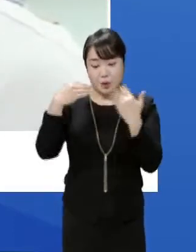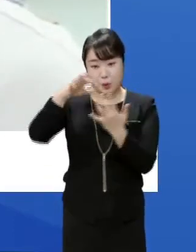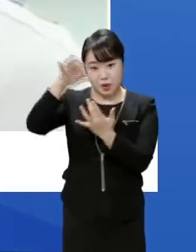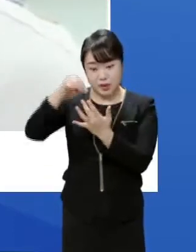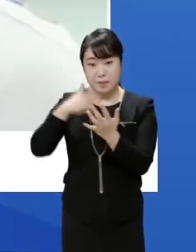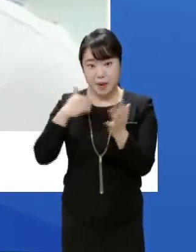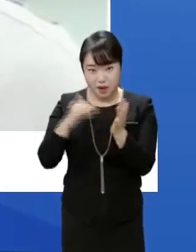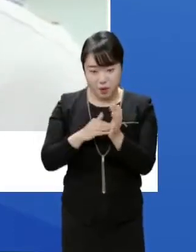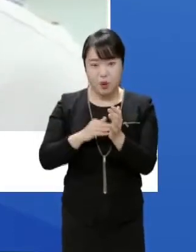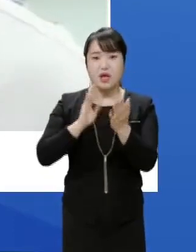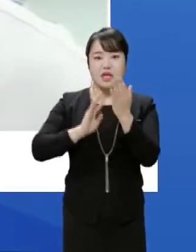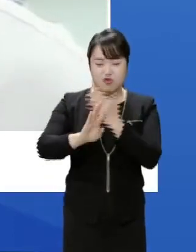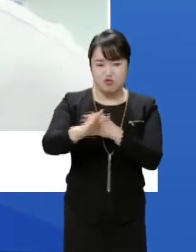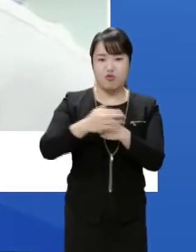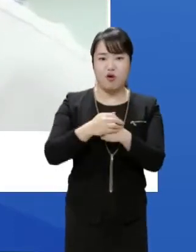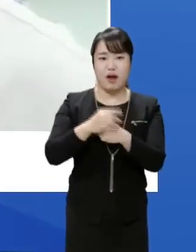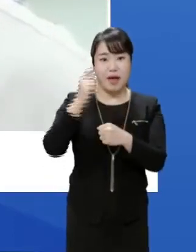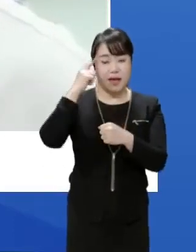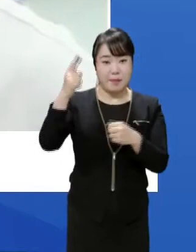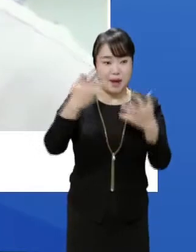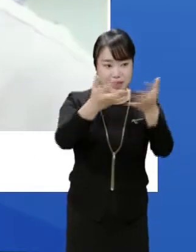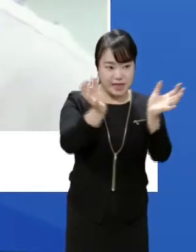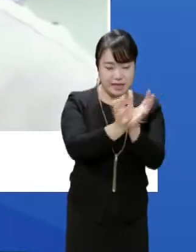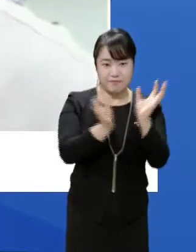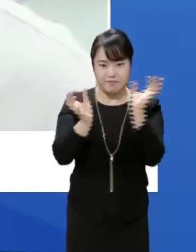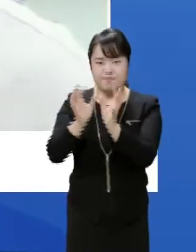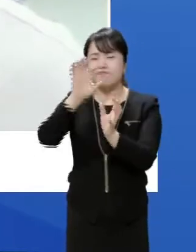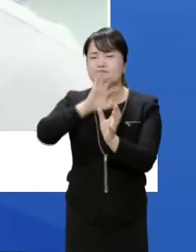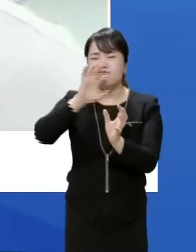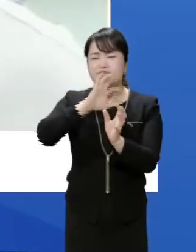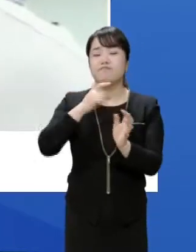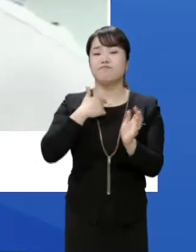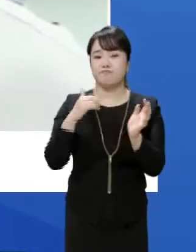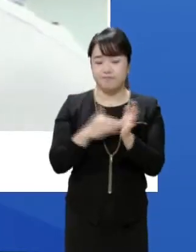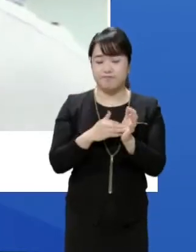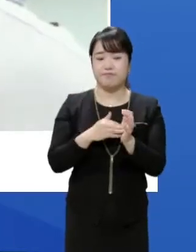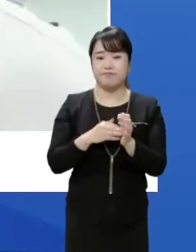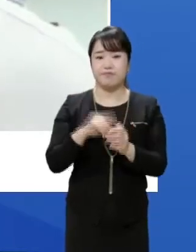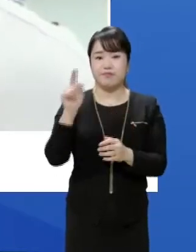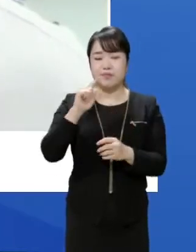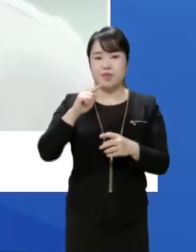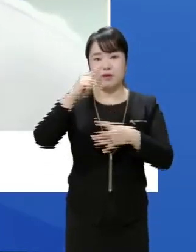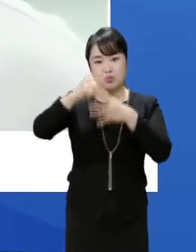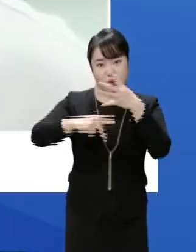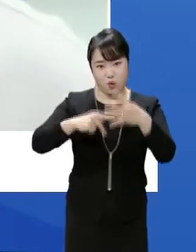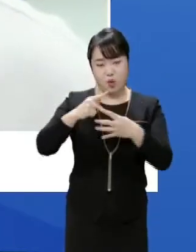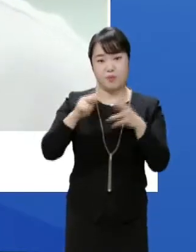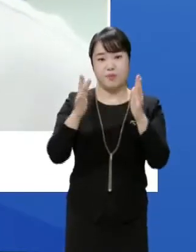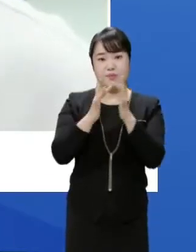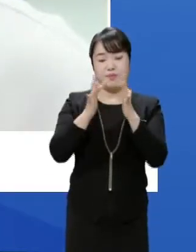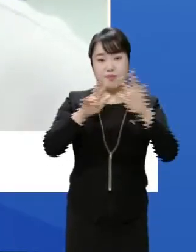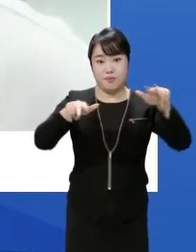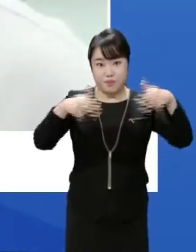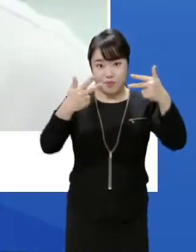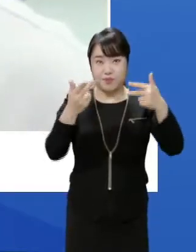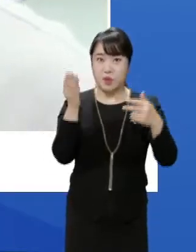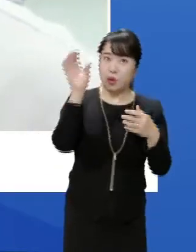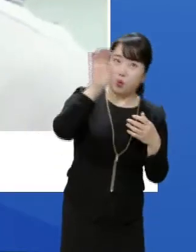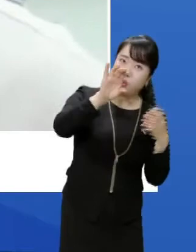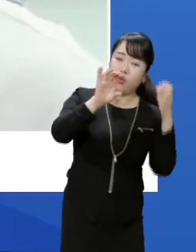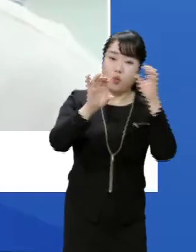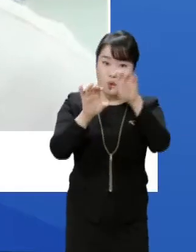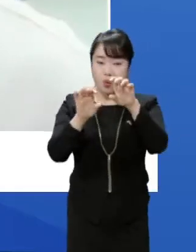대상으로 해당 시스템을 만든 개발팀에서 연수가 진행이 되었습니다. 네네. 이 컨텐츠가 온라인 컨텐츠를 올리고 그리고 또